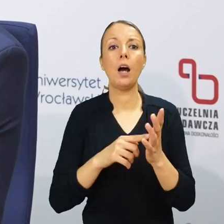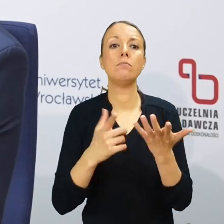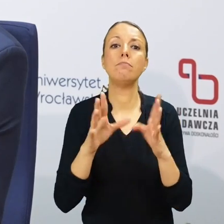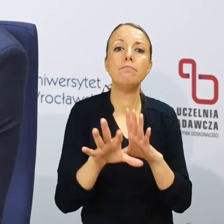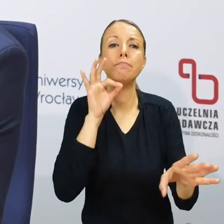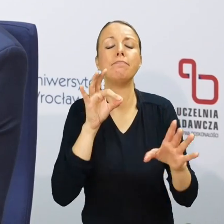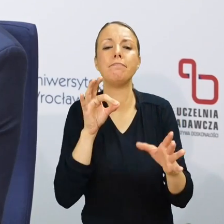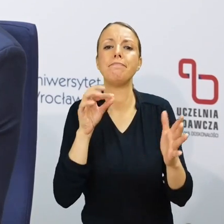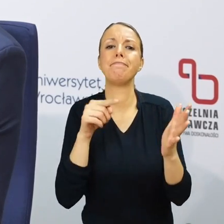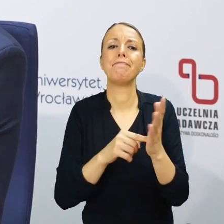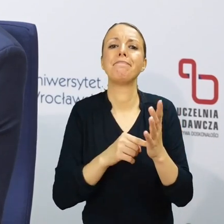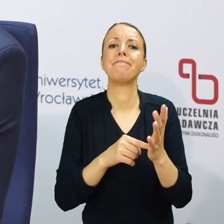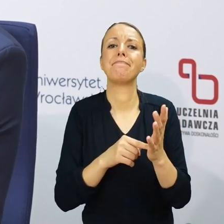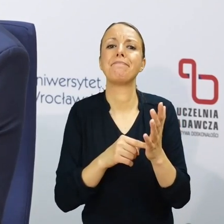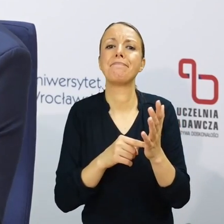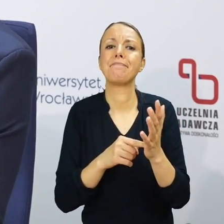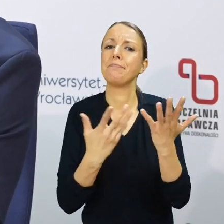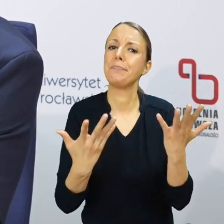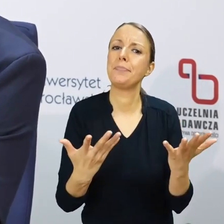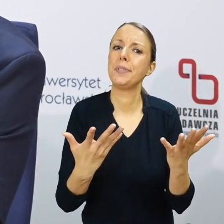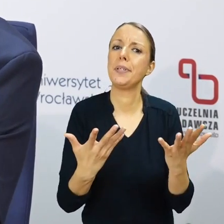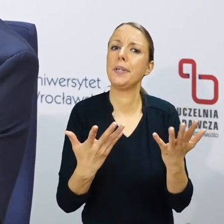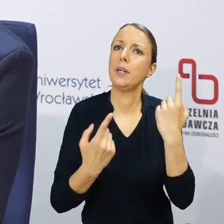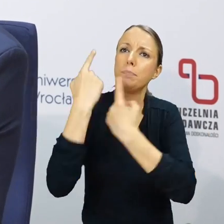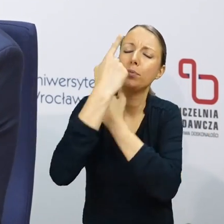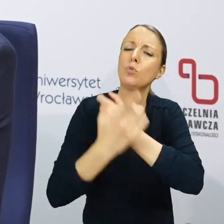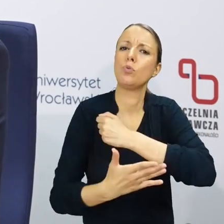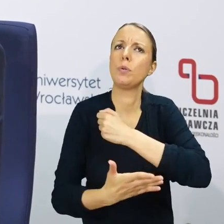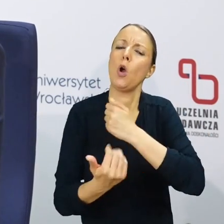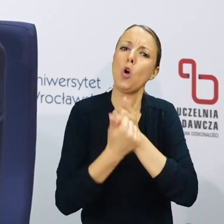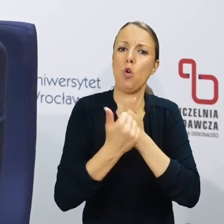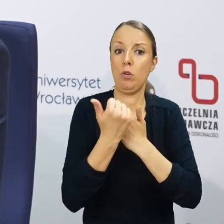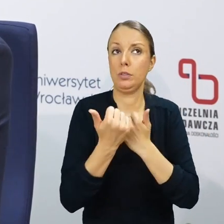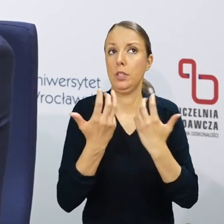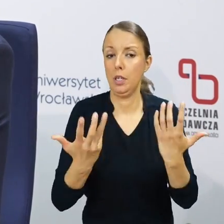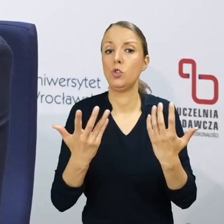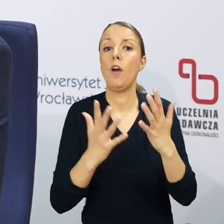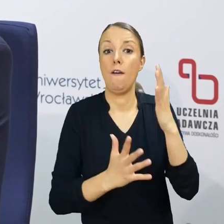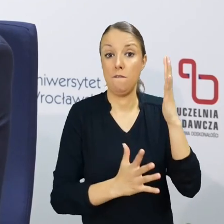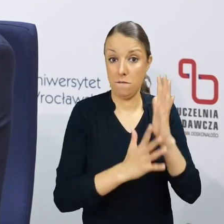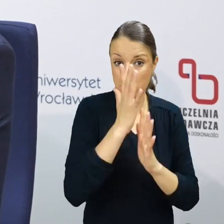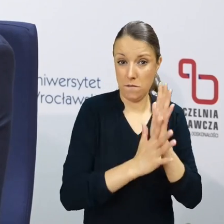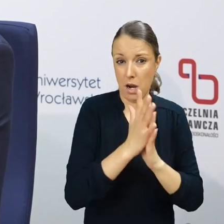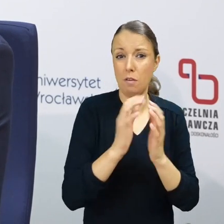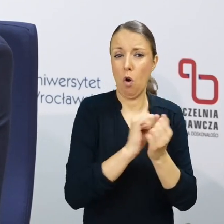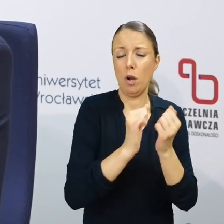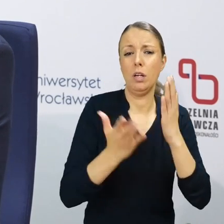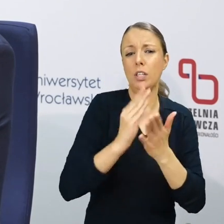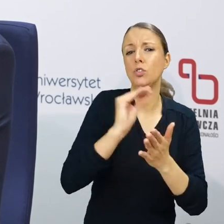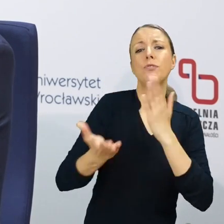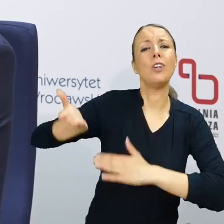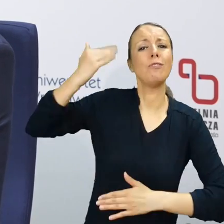niestety wojna, i to już ta wcześniejsza, z ISIS